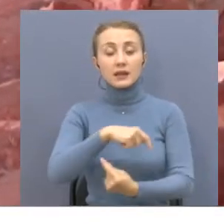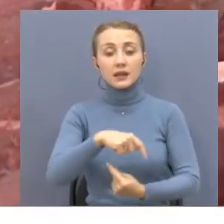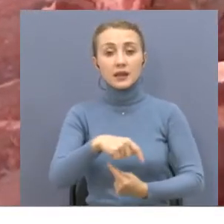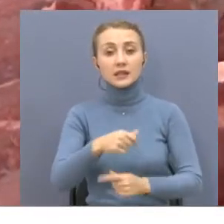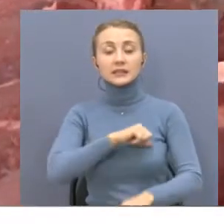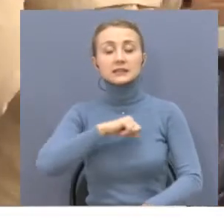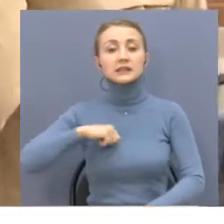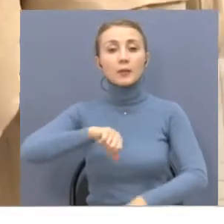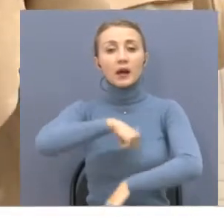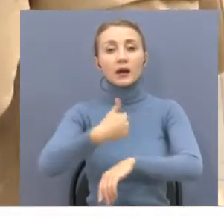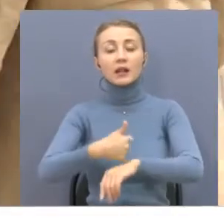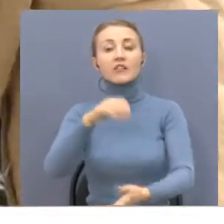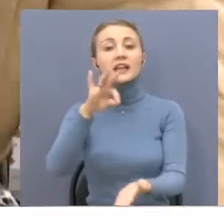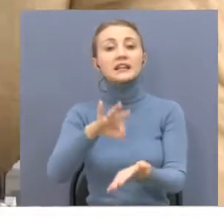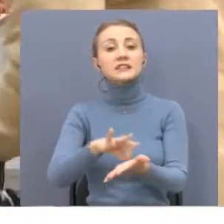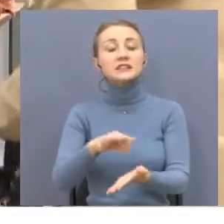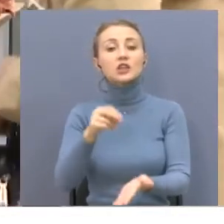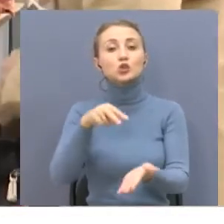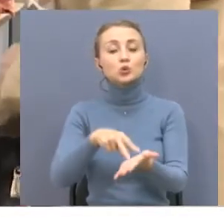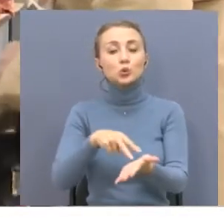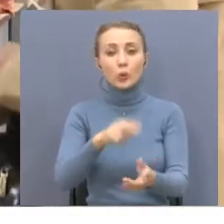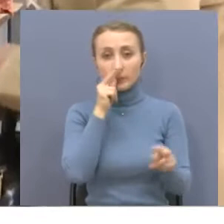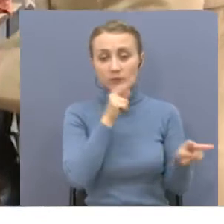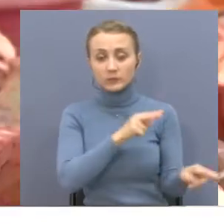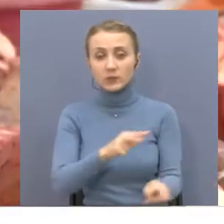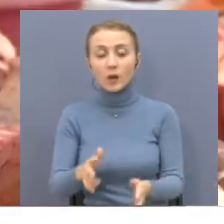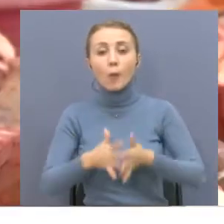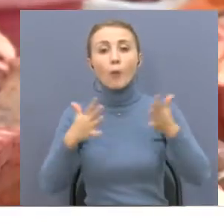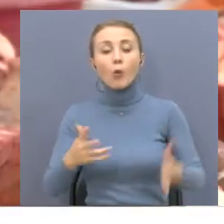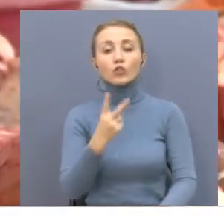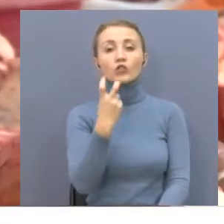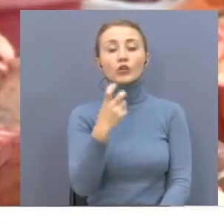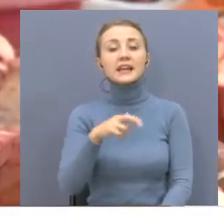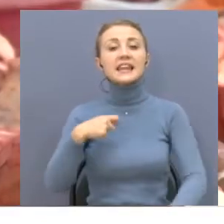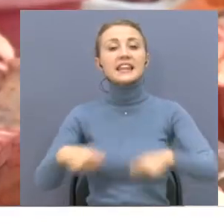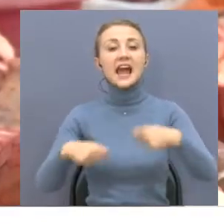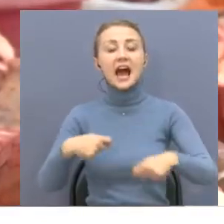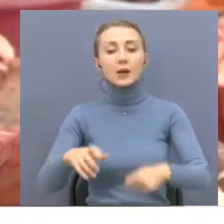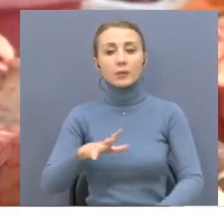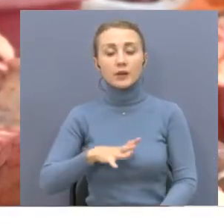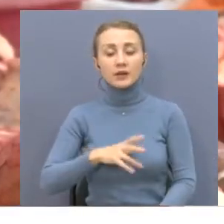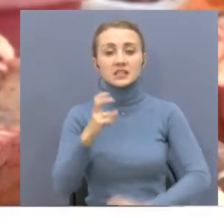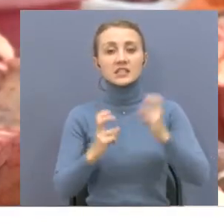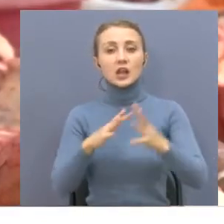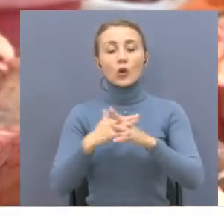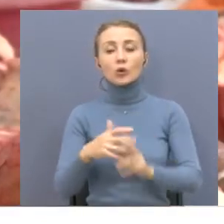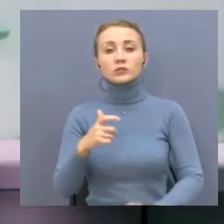тұмауына байланысты жұмыртқаның бағасы ғана аздап көтерілген. Тілек Қайыржан, Дархан Сағын, Сабыр Құлатай, Шоқан Тәукеев, Көкше ақпарат.